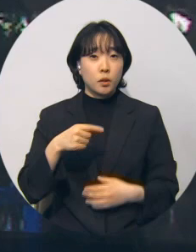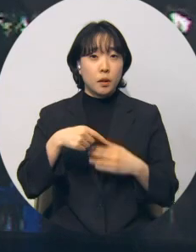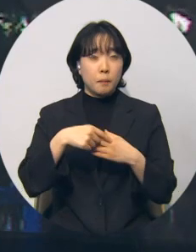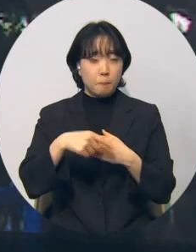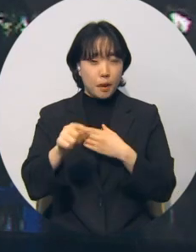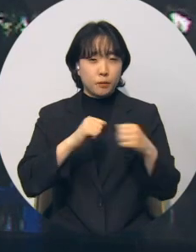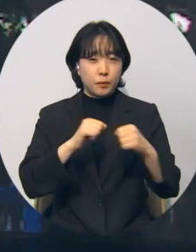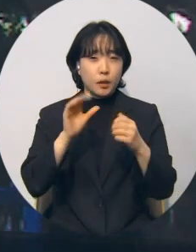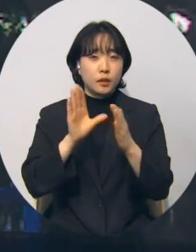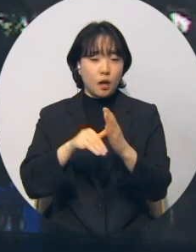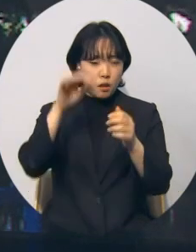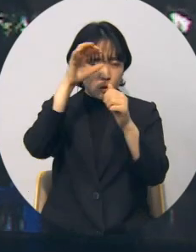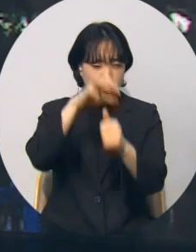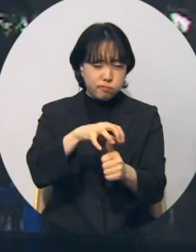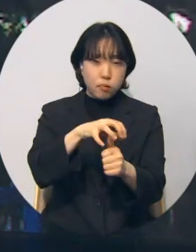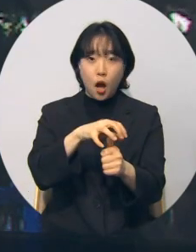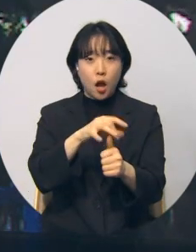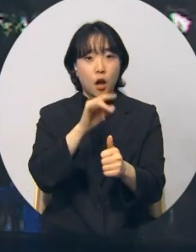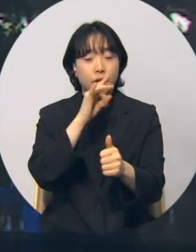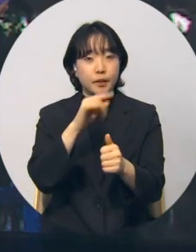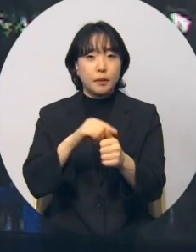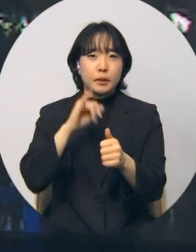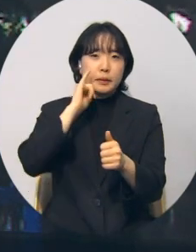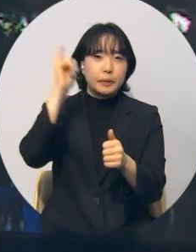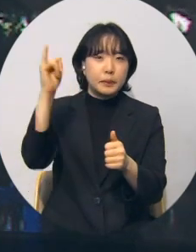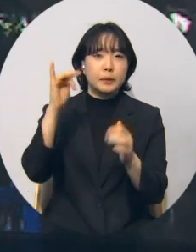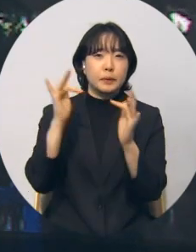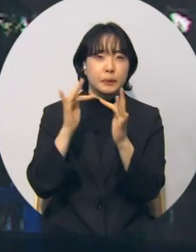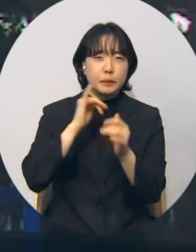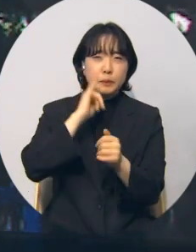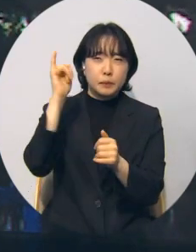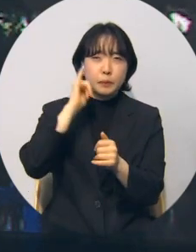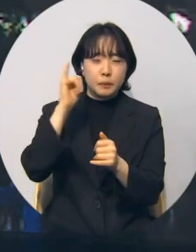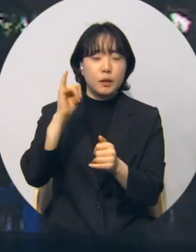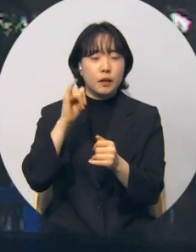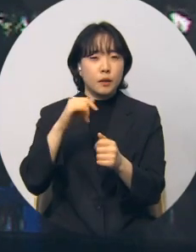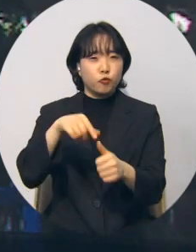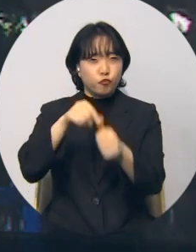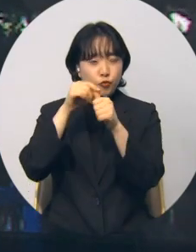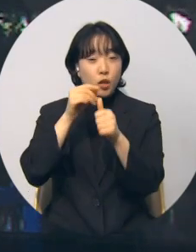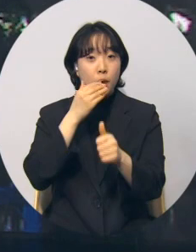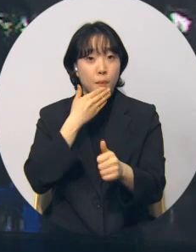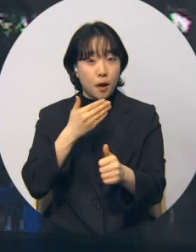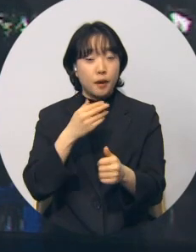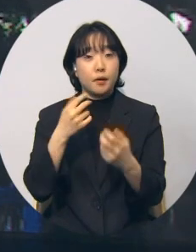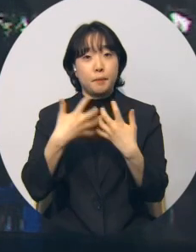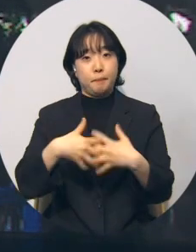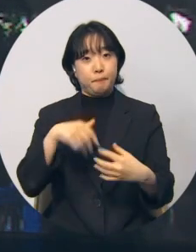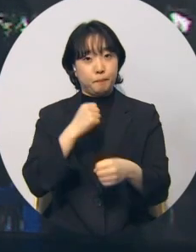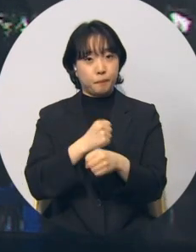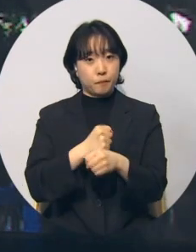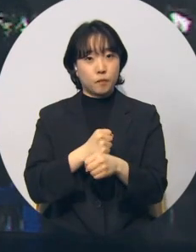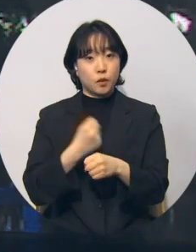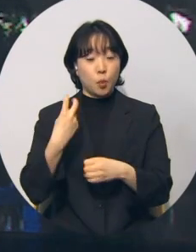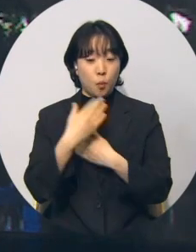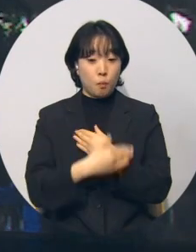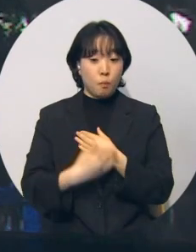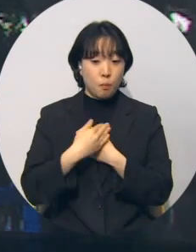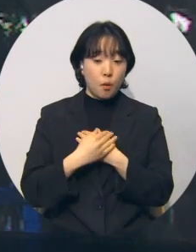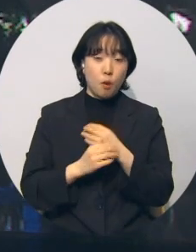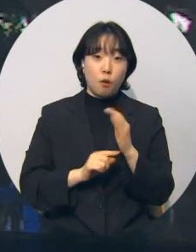막아주는 스마트 인명 구조 경보 장치를 확대 보급하고 소방관의 생체 데이터 측정과 분석을